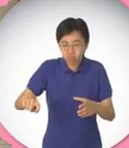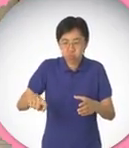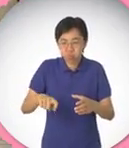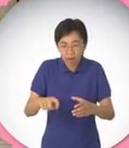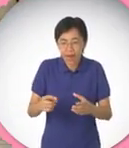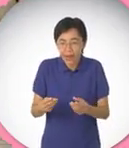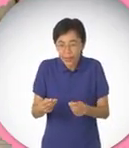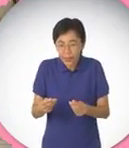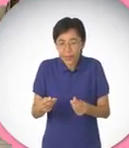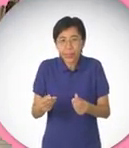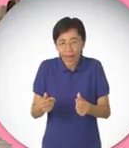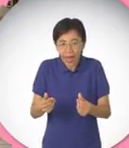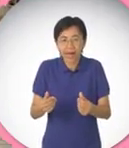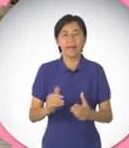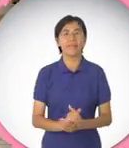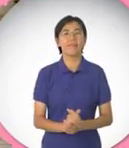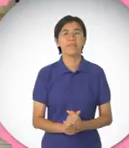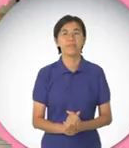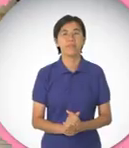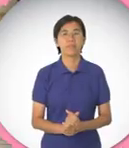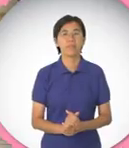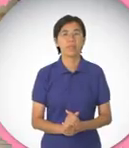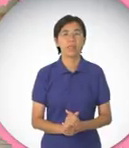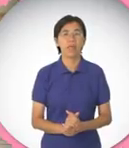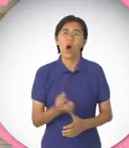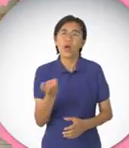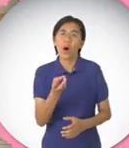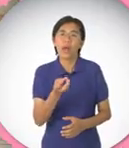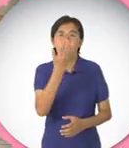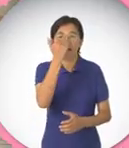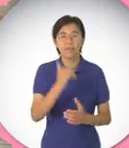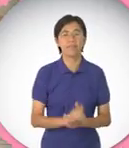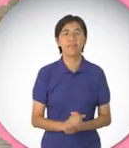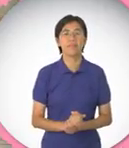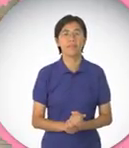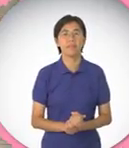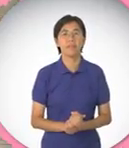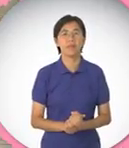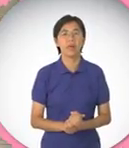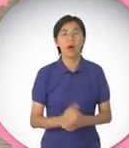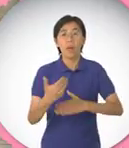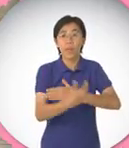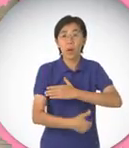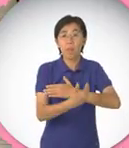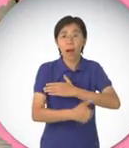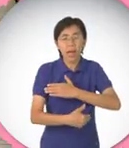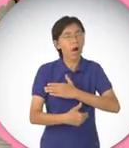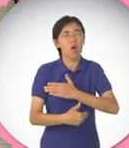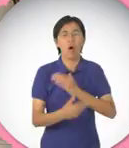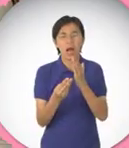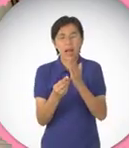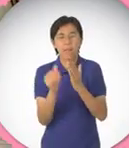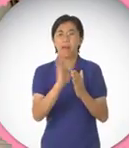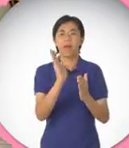ใส่นะคะ อันนี้ใช้ปริมาณน้อยมากเลย น้อยมากเพราะว่านี่เป็นสูตรที่จริงๆแล้วสูตรขนมปังพวกนี้เนี่ยบางสูตรเขาไม่ใส่ไขมันเลยด้วยซ้ำเราใส่นิดหน่อยเพื่อ